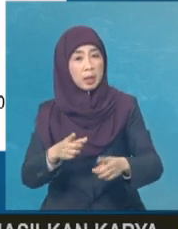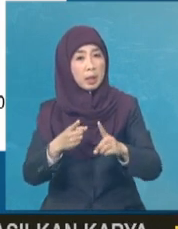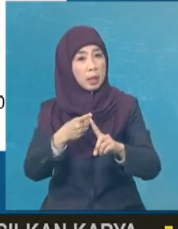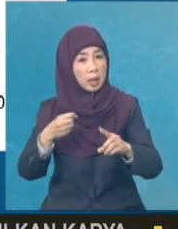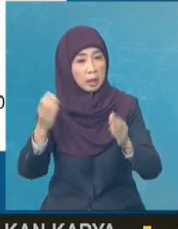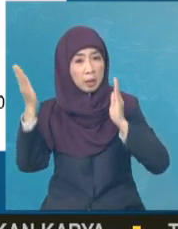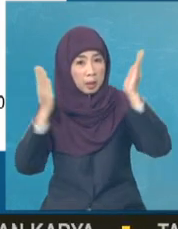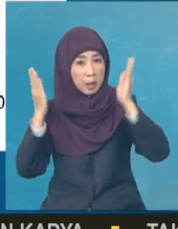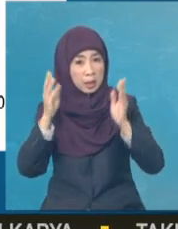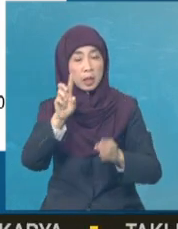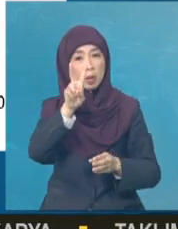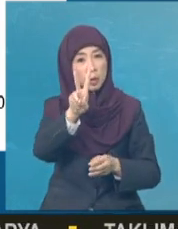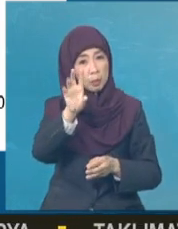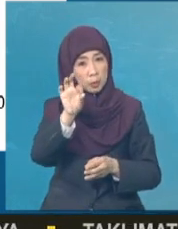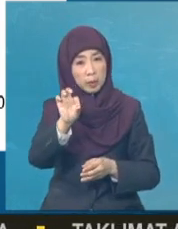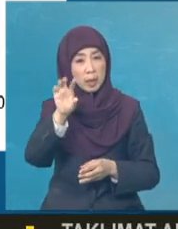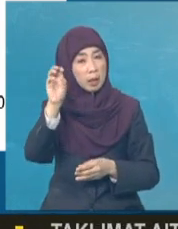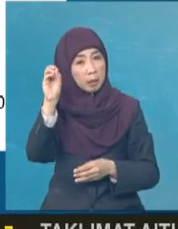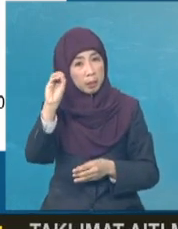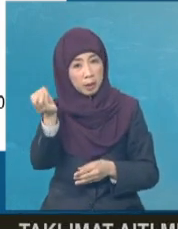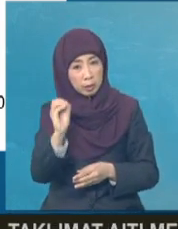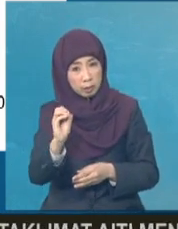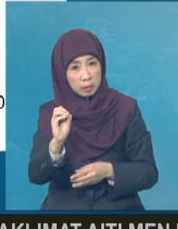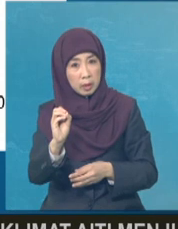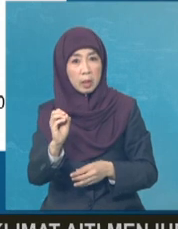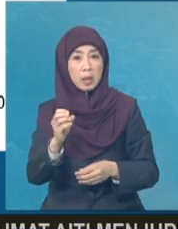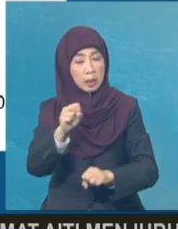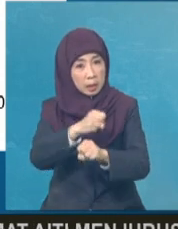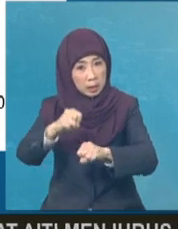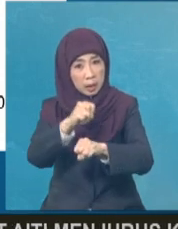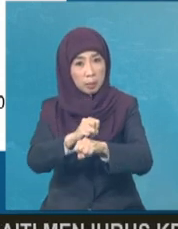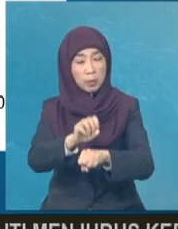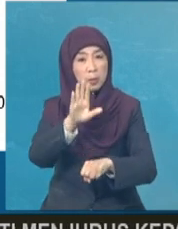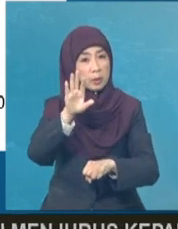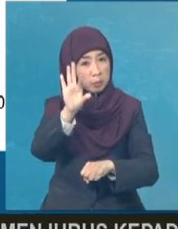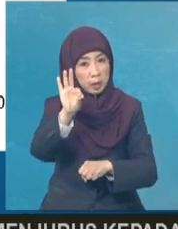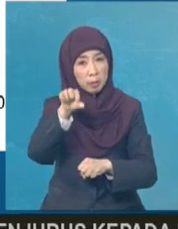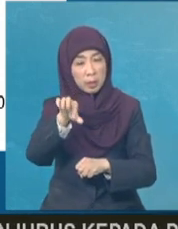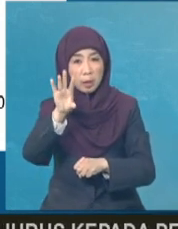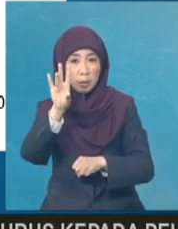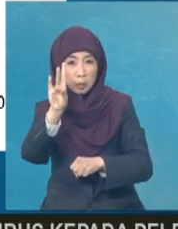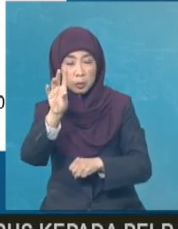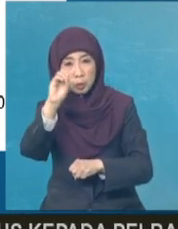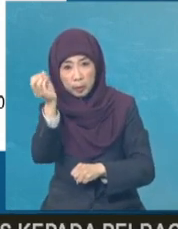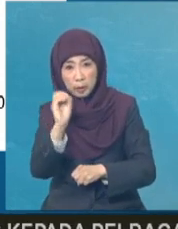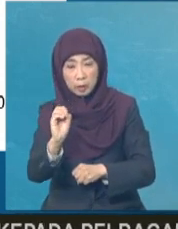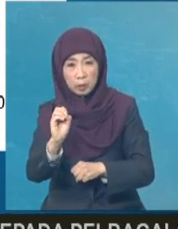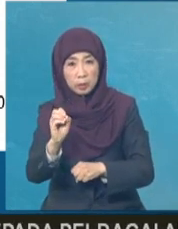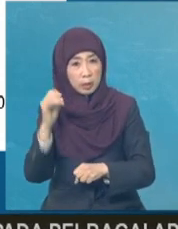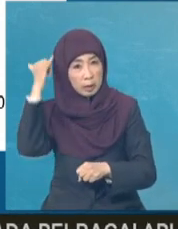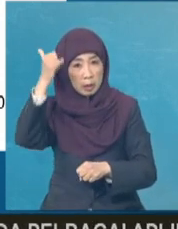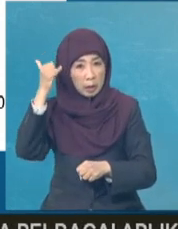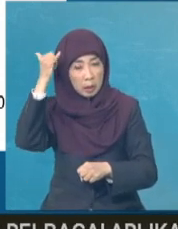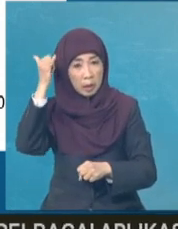blazer 2945 protes diikuti oleh Singapura 90-an 700 dan Arab